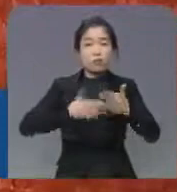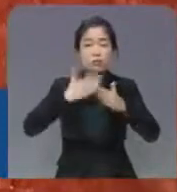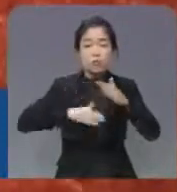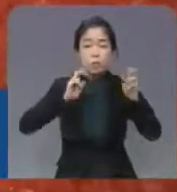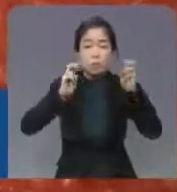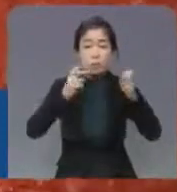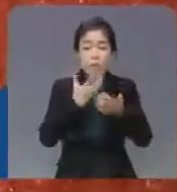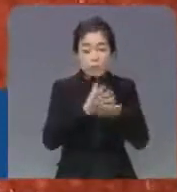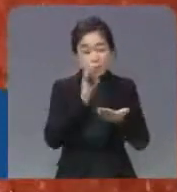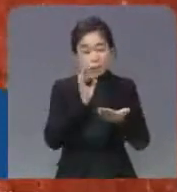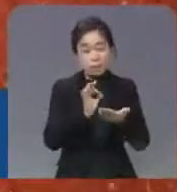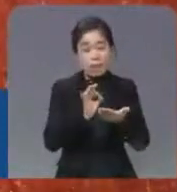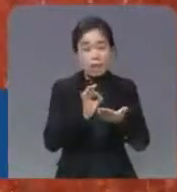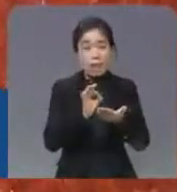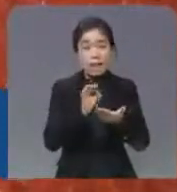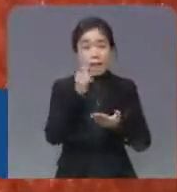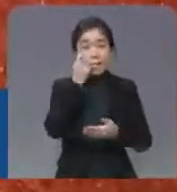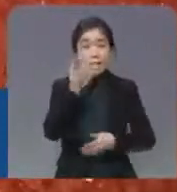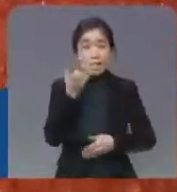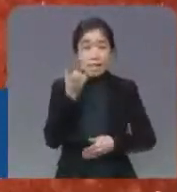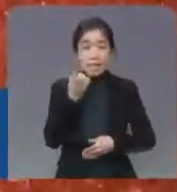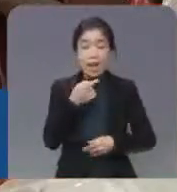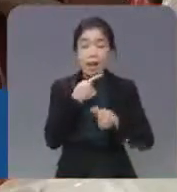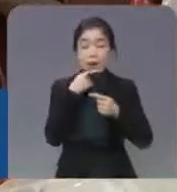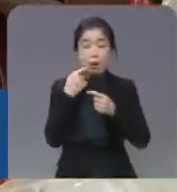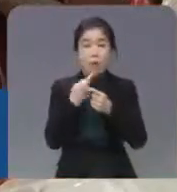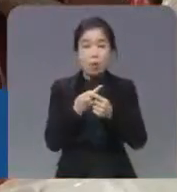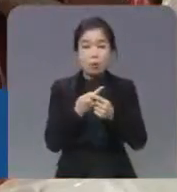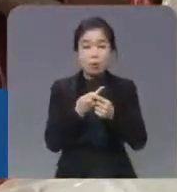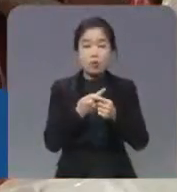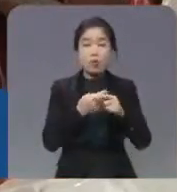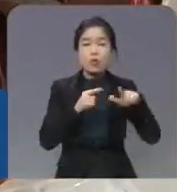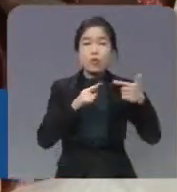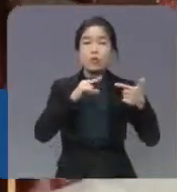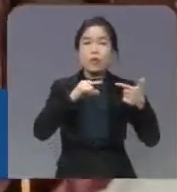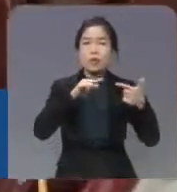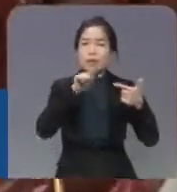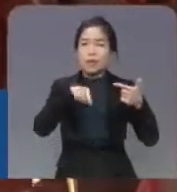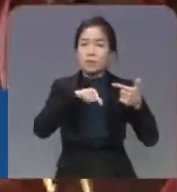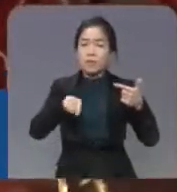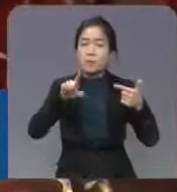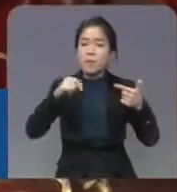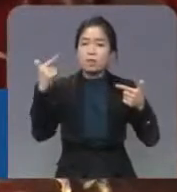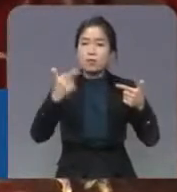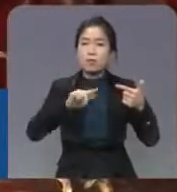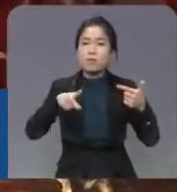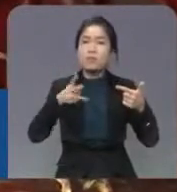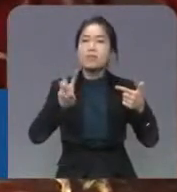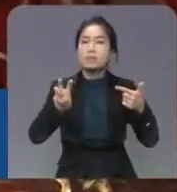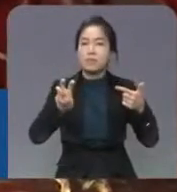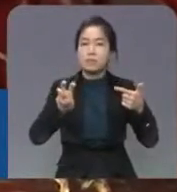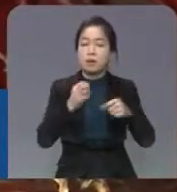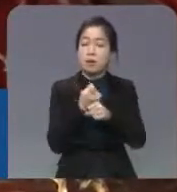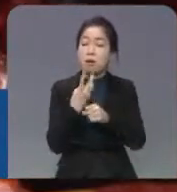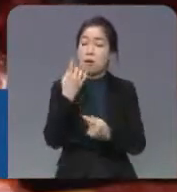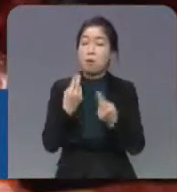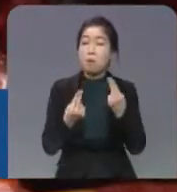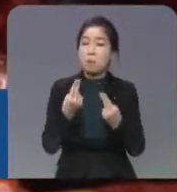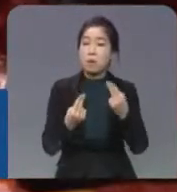한국농수산식품유통공사 자료를 보면 지난달 건고추 도매 가격은 600g 기준 16,230원으로